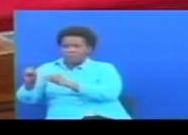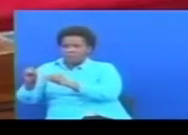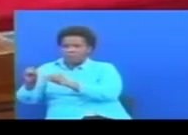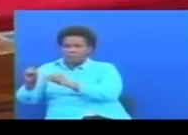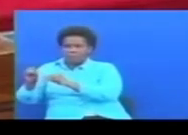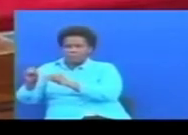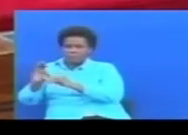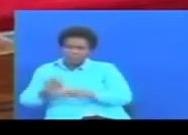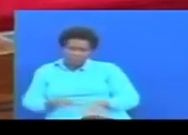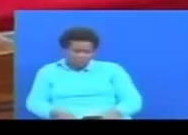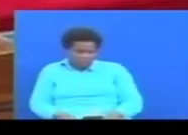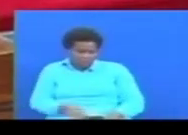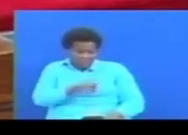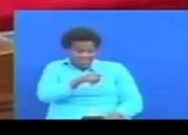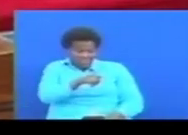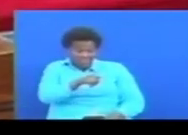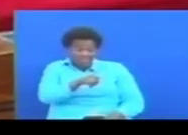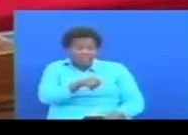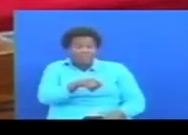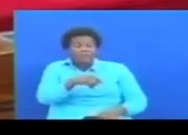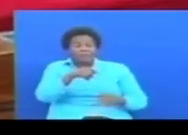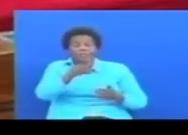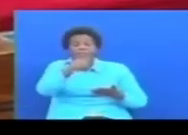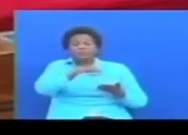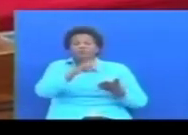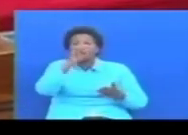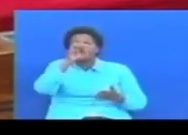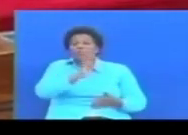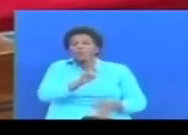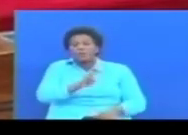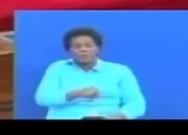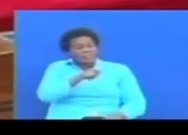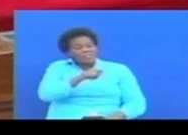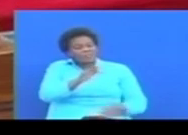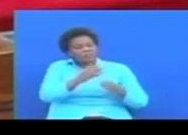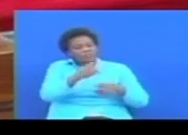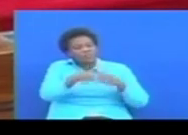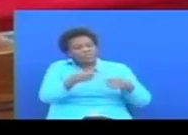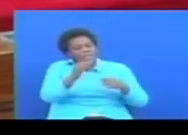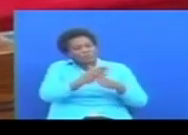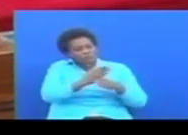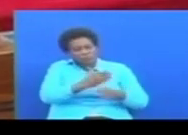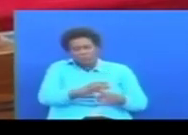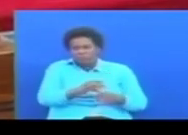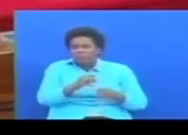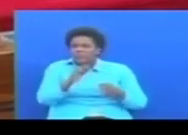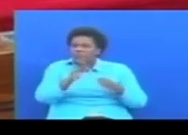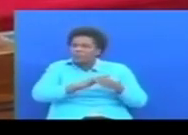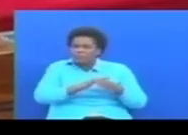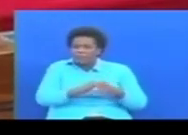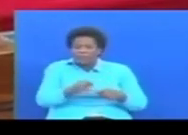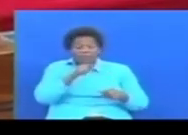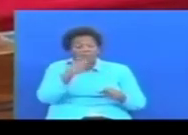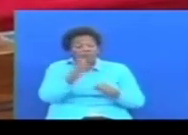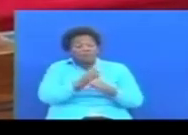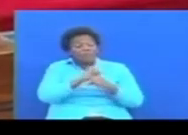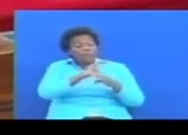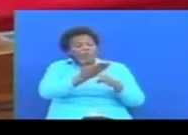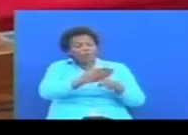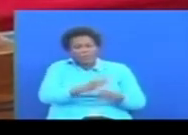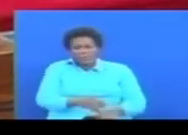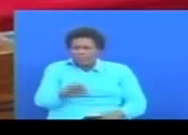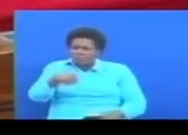kuwa kituo cha wilaya kwa mshia Chukwani. Kwa hiyo kituo cha Mazizini kitaendelea kutumika tu. Tutafanya jitihada ukarabati, na kwa kuwa kiko eneo kama ambavyo mheshimiwa